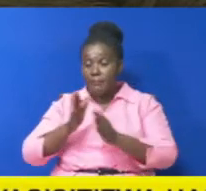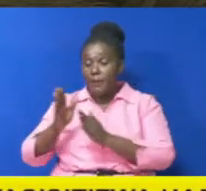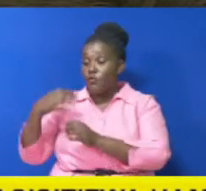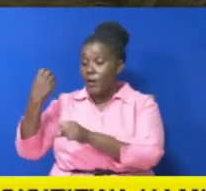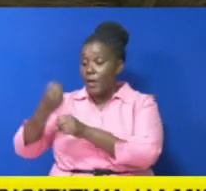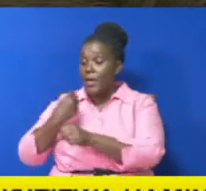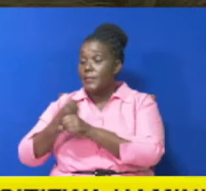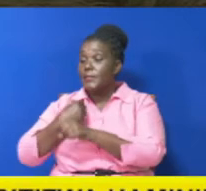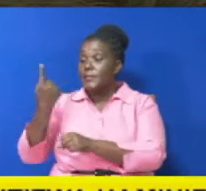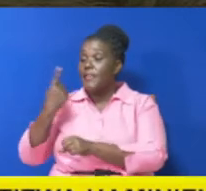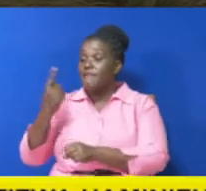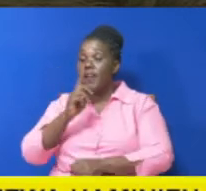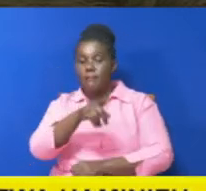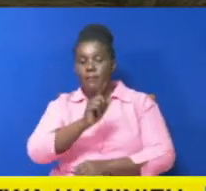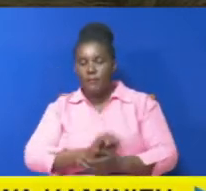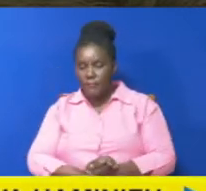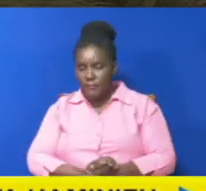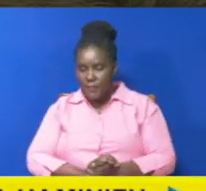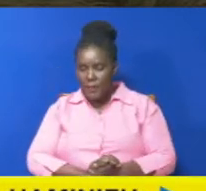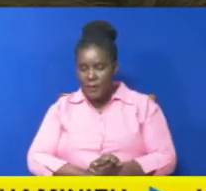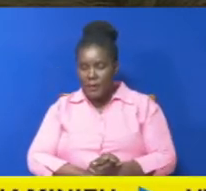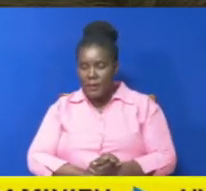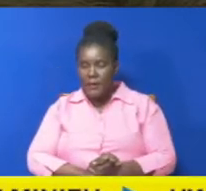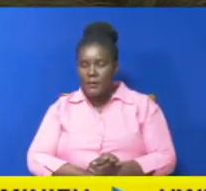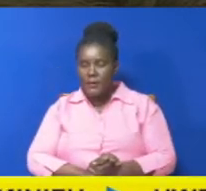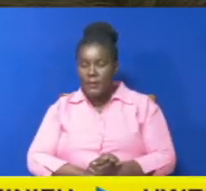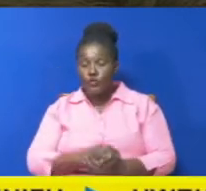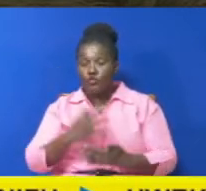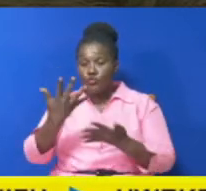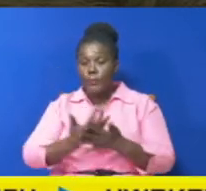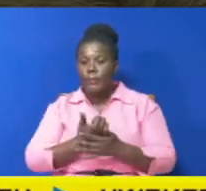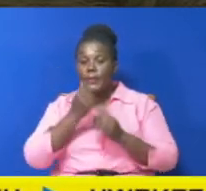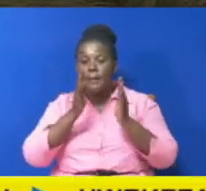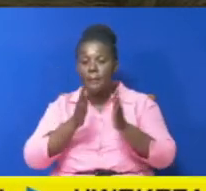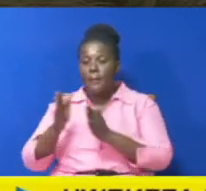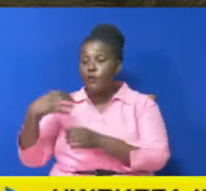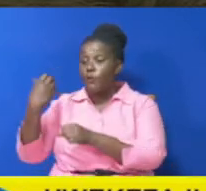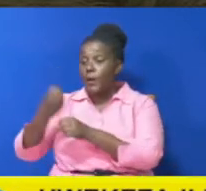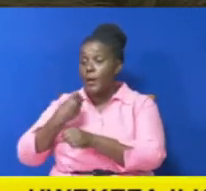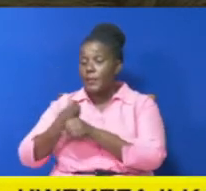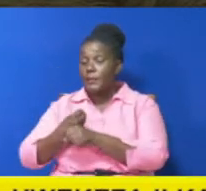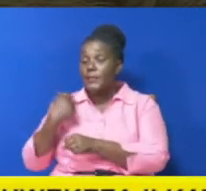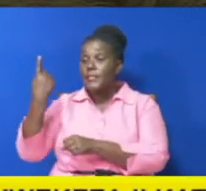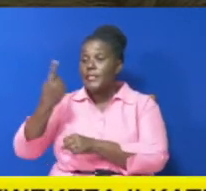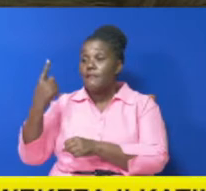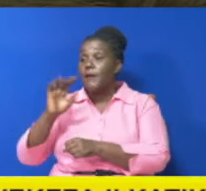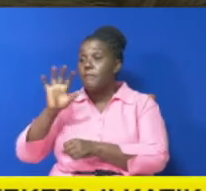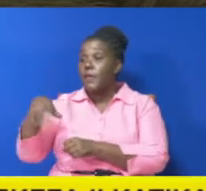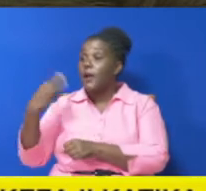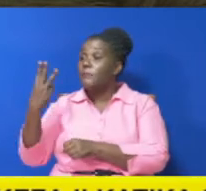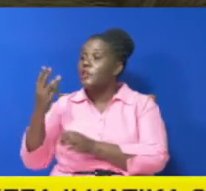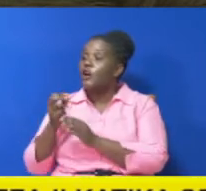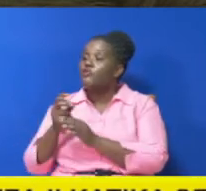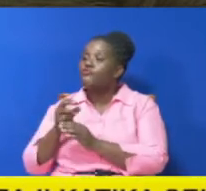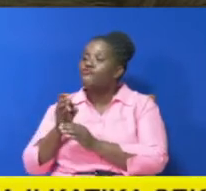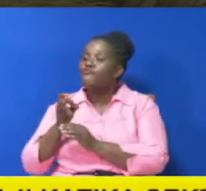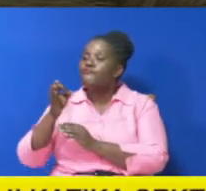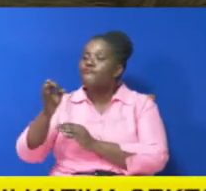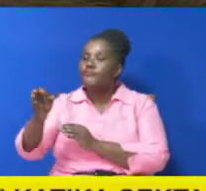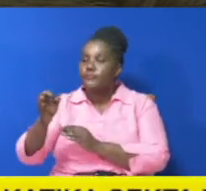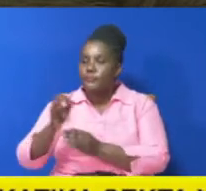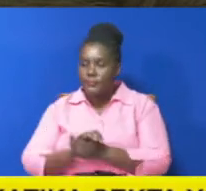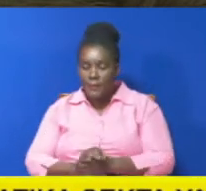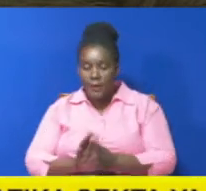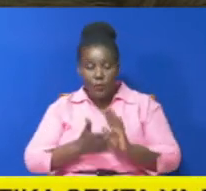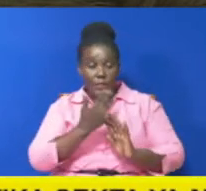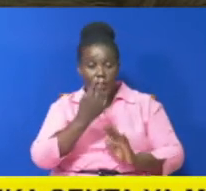taifa. Mwaka huu Februari tumepata mpango kazi wa taifa wa miaka 3, mpango kazi wa mwaka 2021